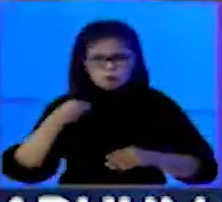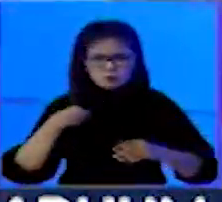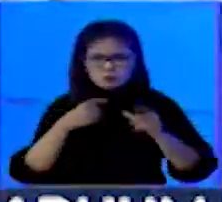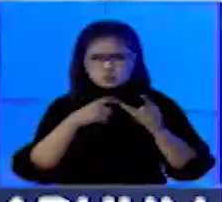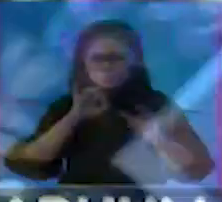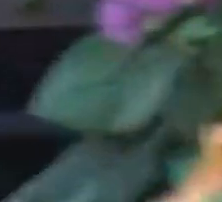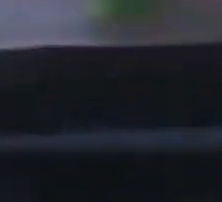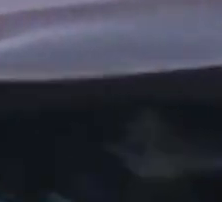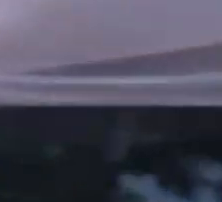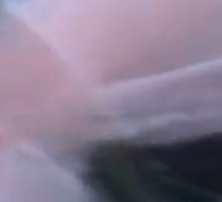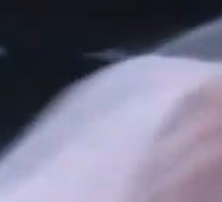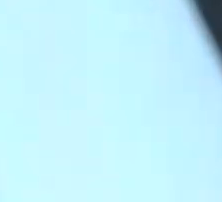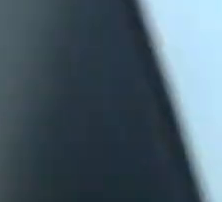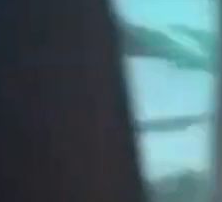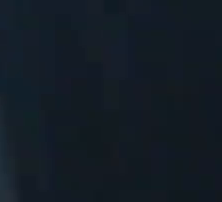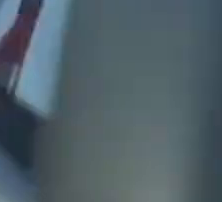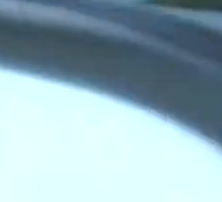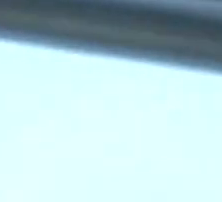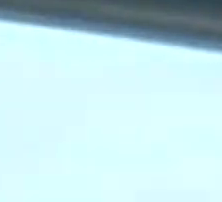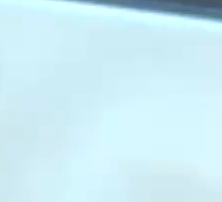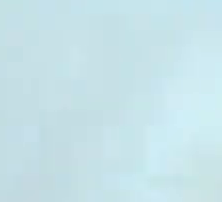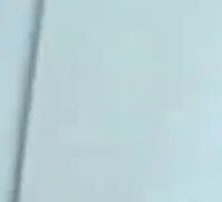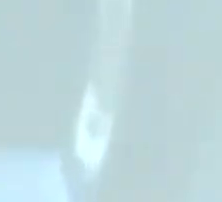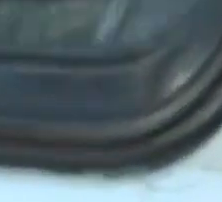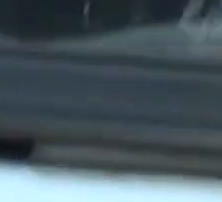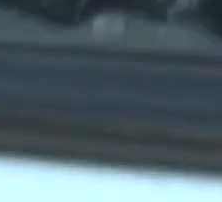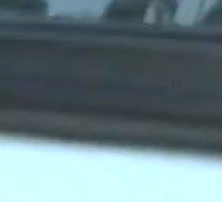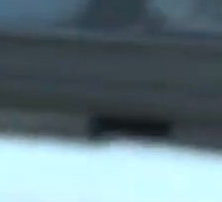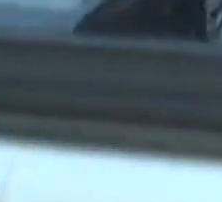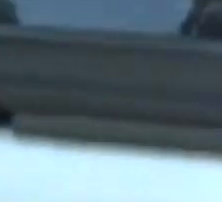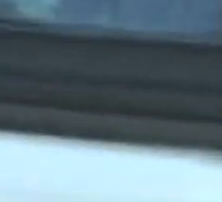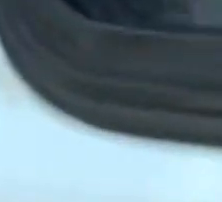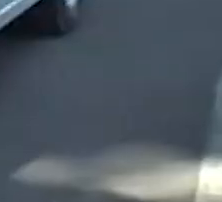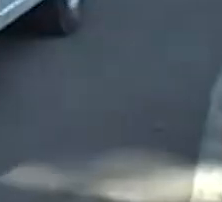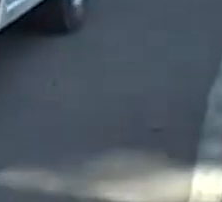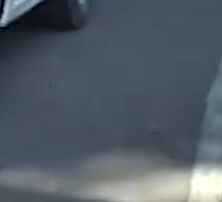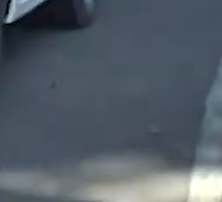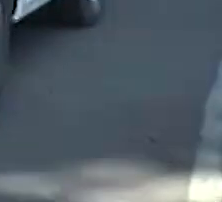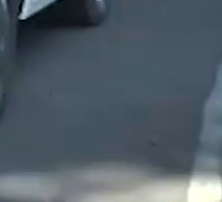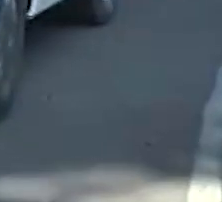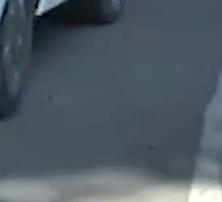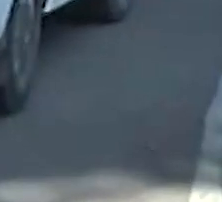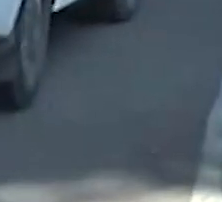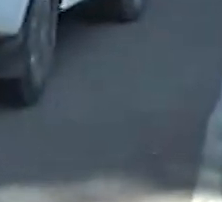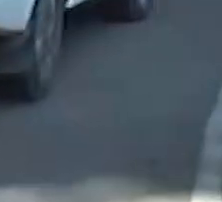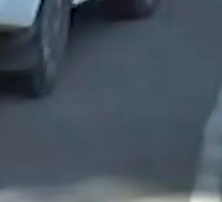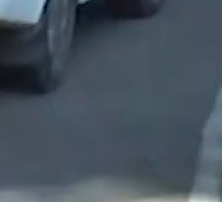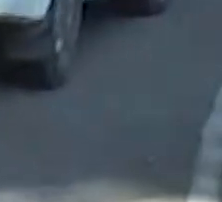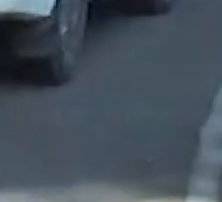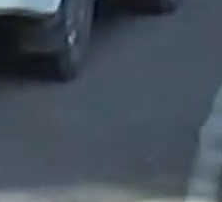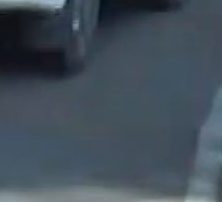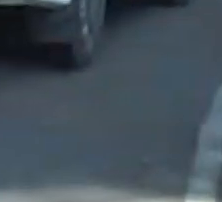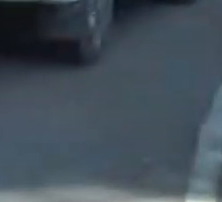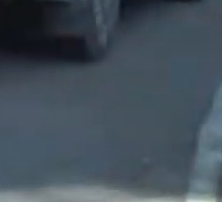Unair melepas jenazah Dr. Miftah Fauzi Sarengat. Dr. Miftah meninggal dunia setelah 5 hari dirawat di ruang isolasi